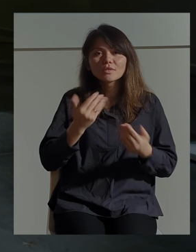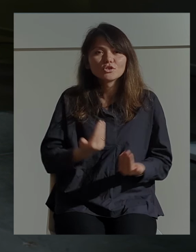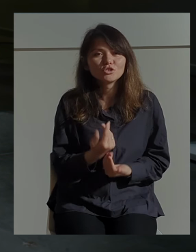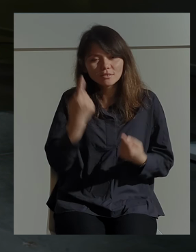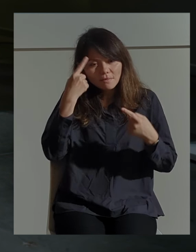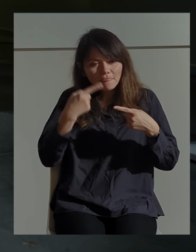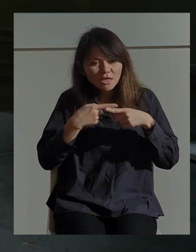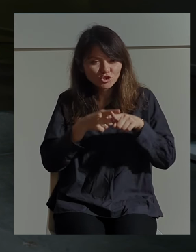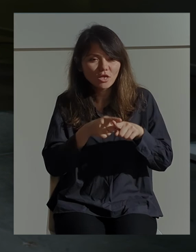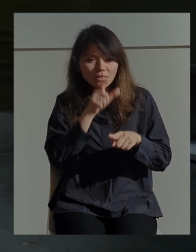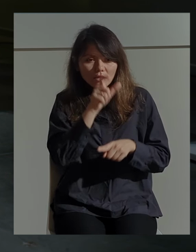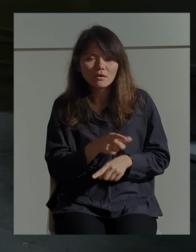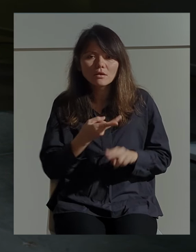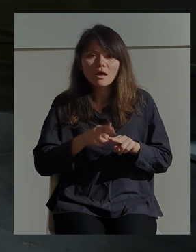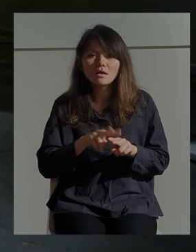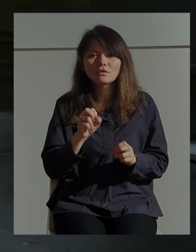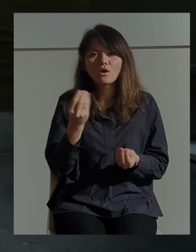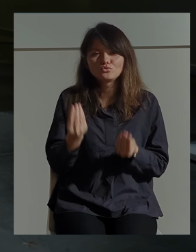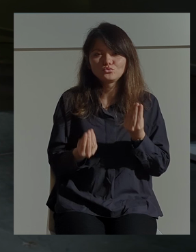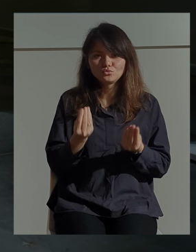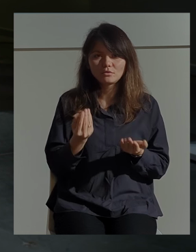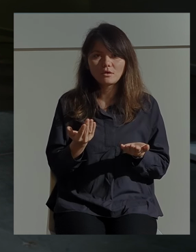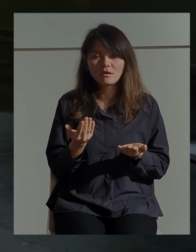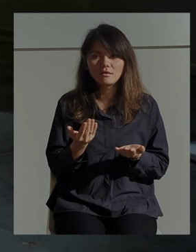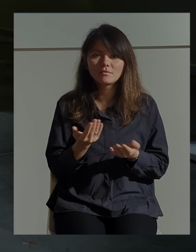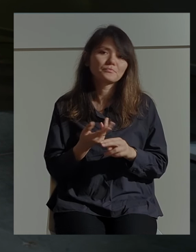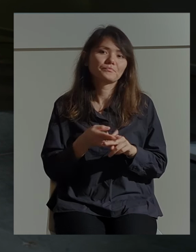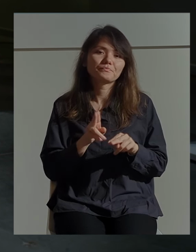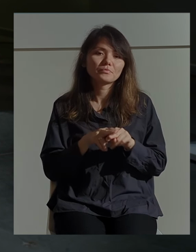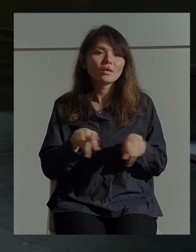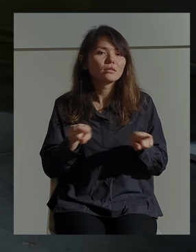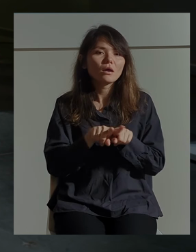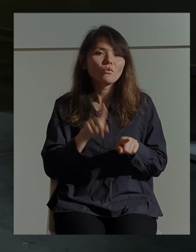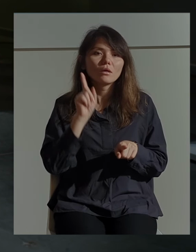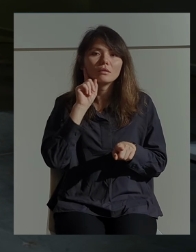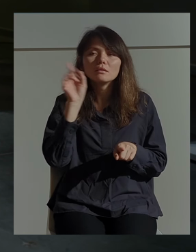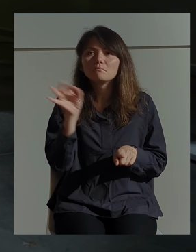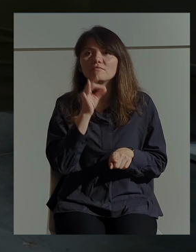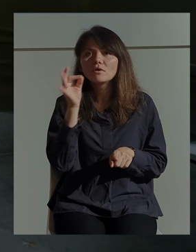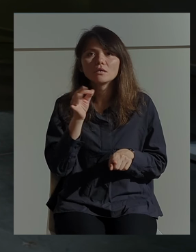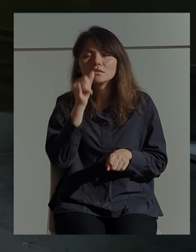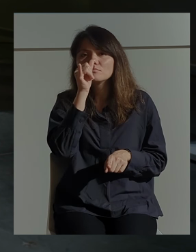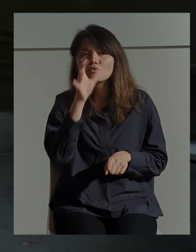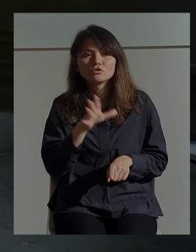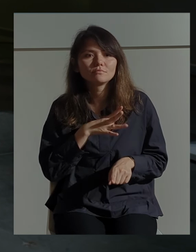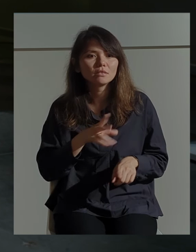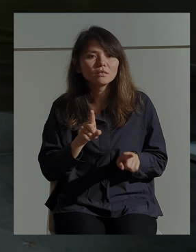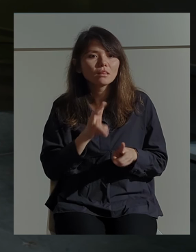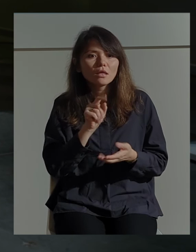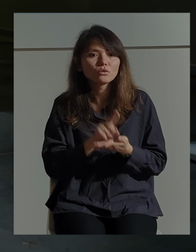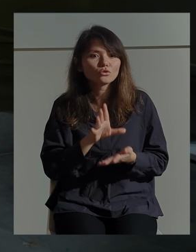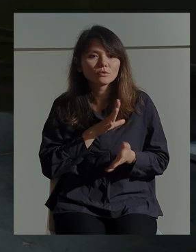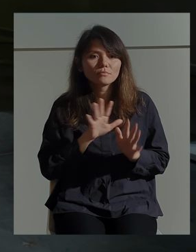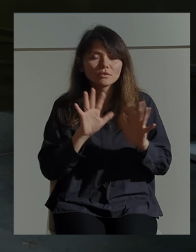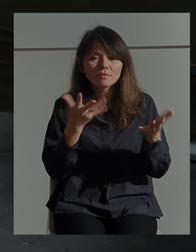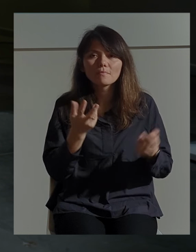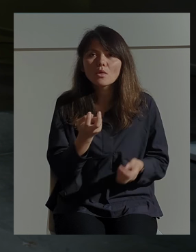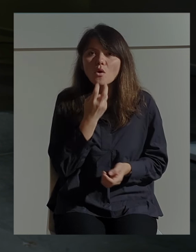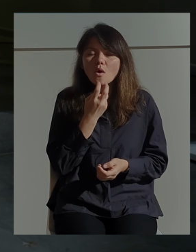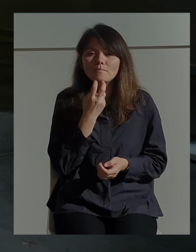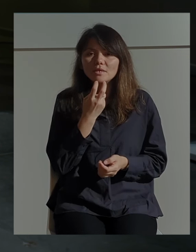своего рода Шутка не более такого ведь не бывает не может быть и не должно случаться комическое в этом